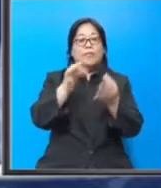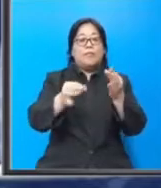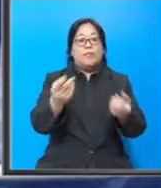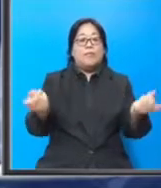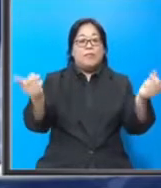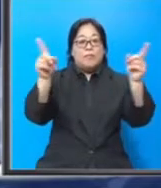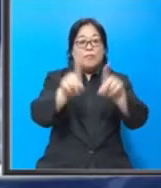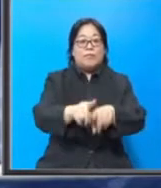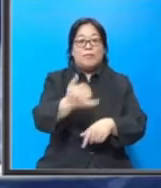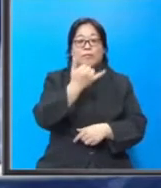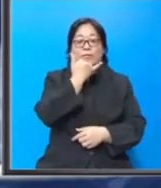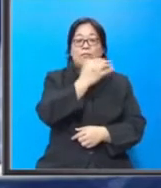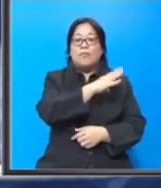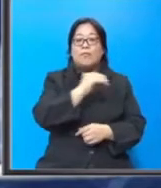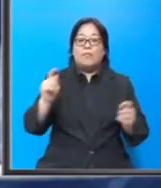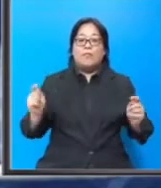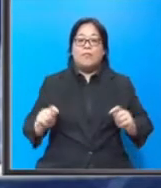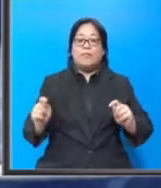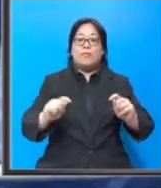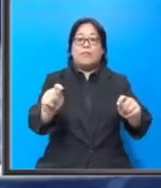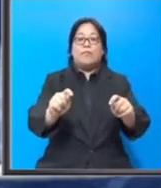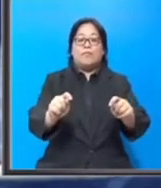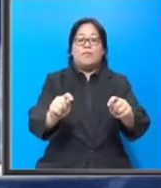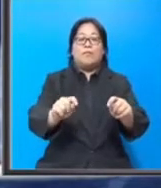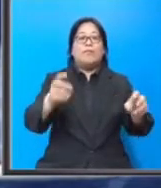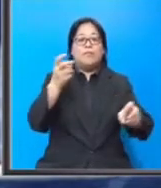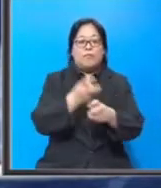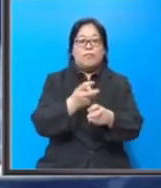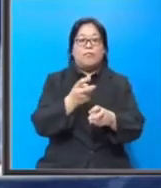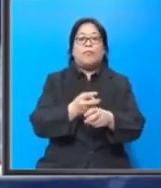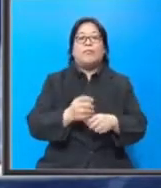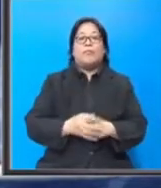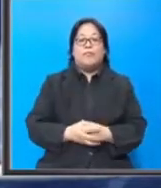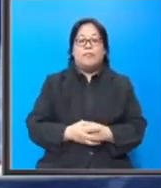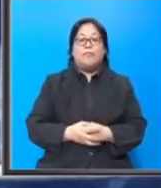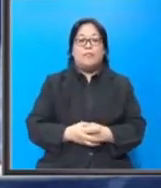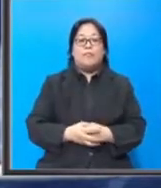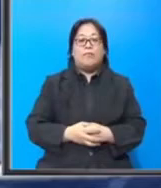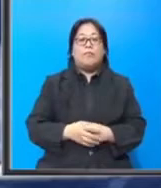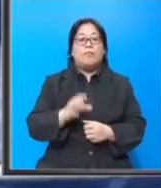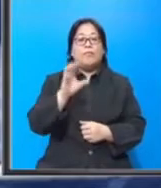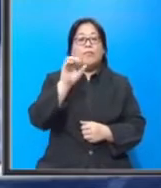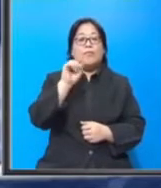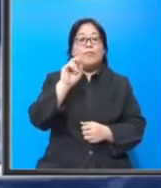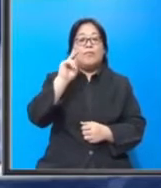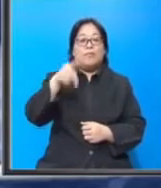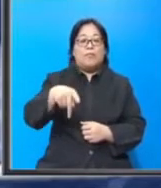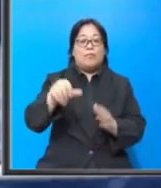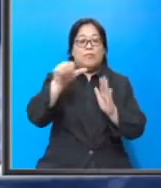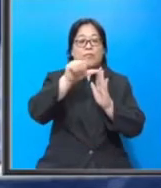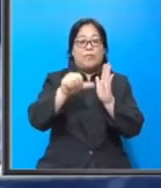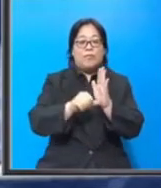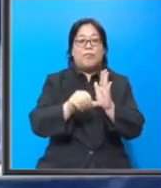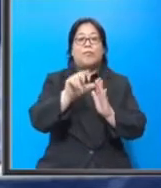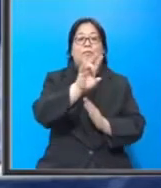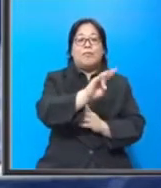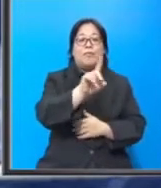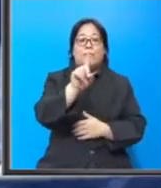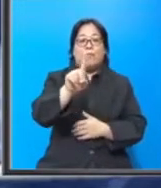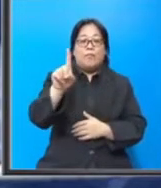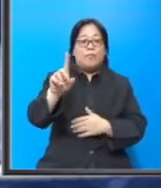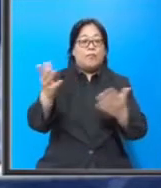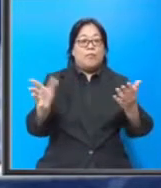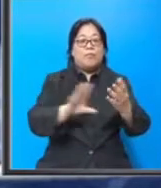tidak wajar dan tindakan yang memudaratkan. Skop pelaksanaan Akta 711 ini